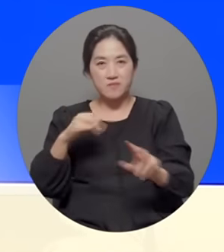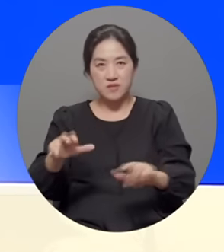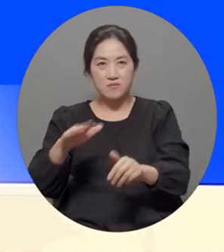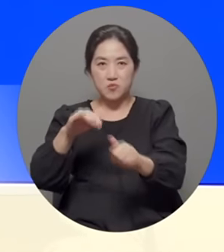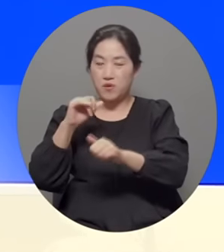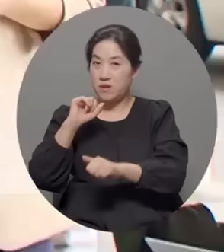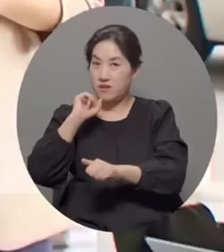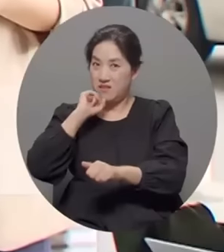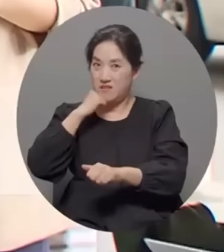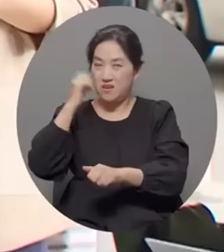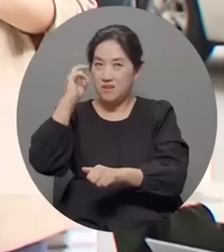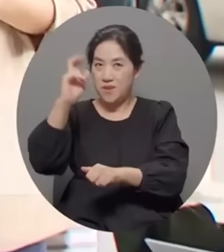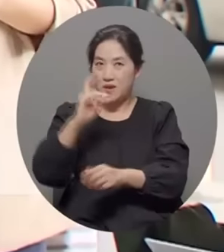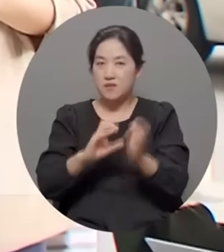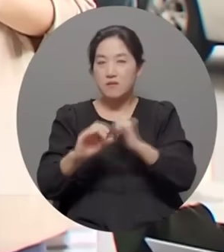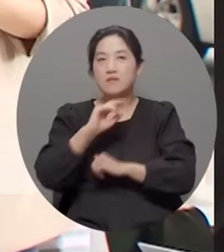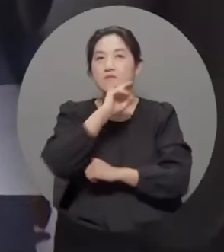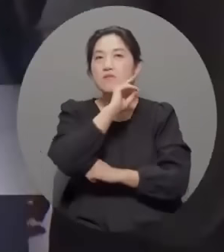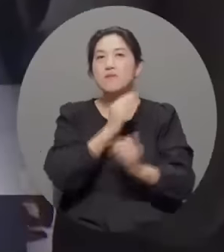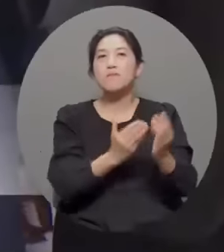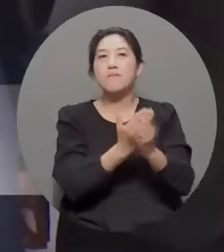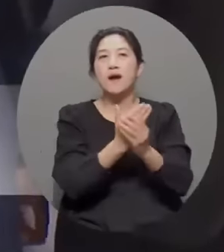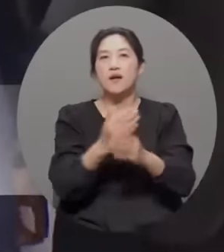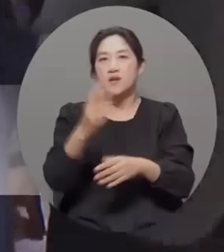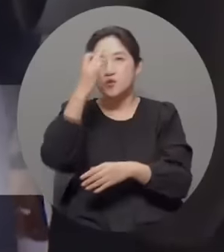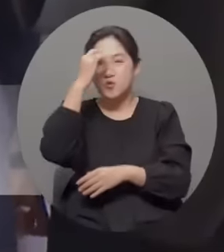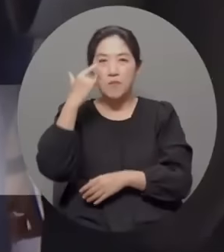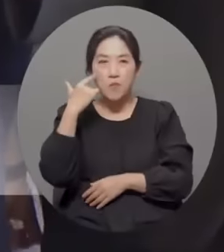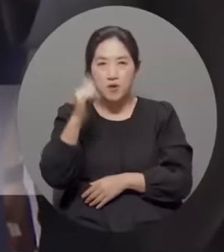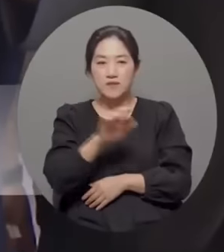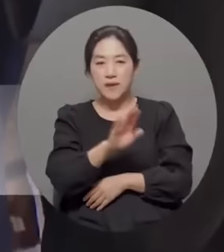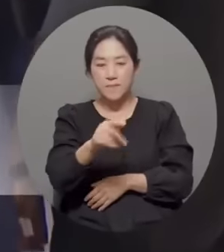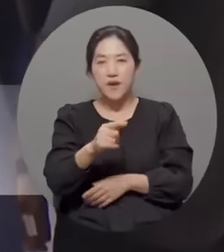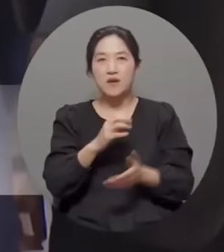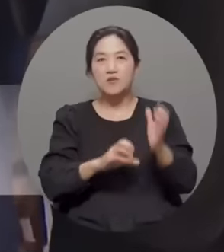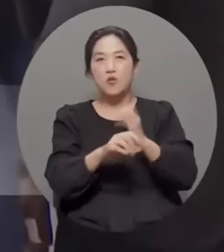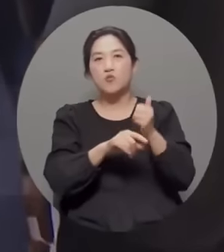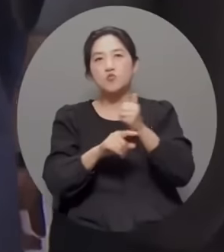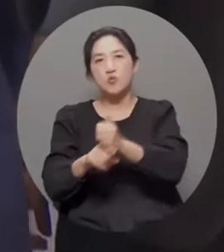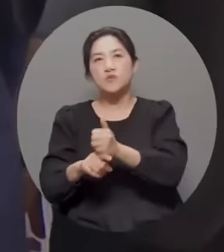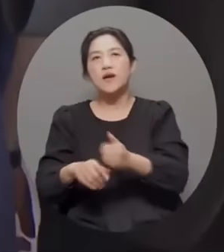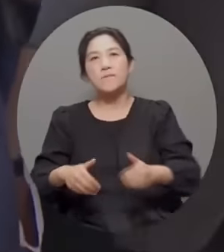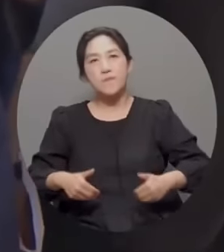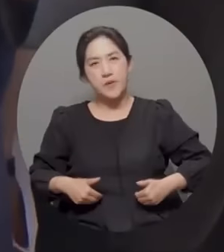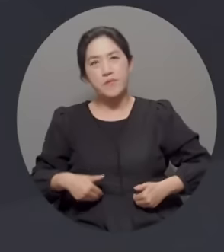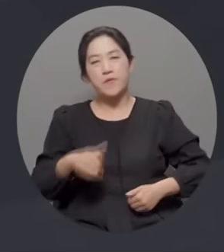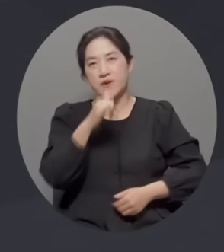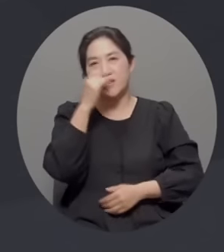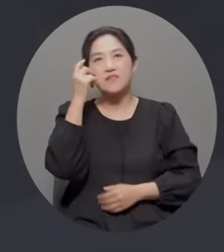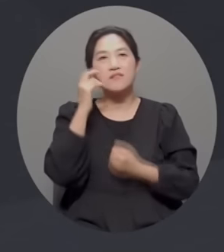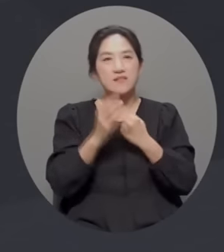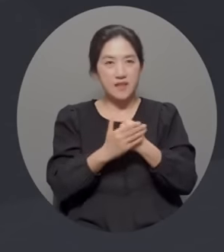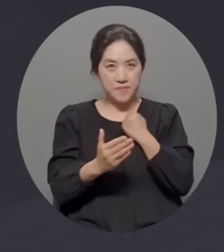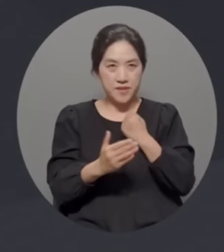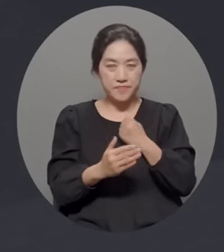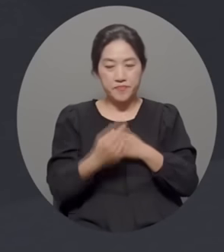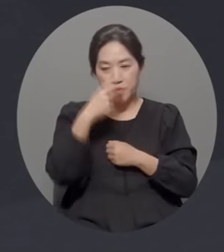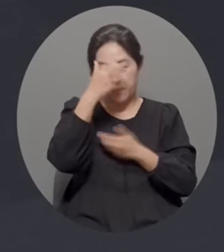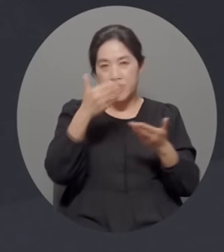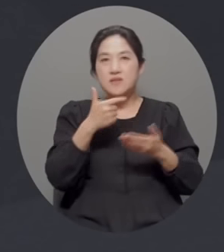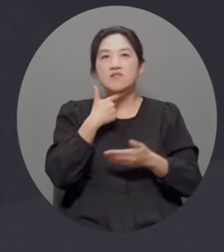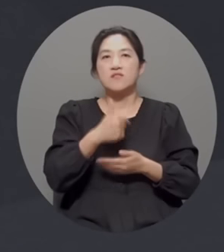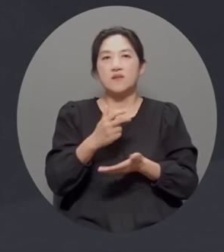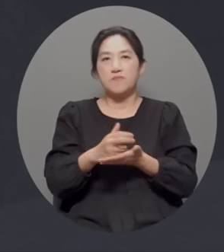보입니다. 추가 의혹 제기로 최 목사나 백 대표에 대한 추가 조사가 불가피해 보입니다. 한 검사 출신